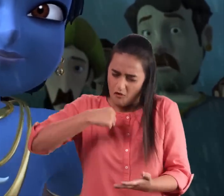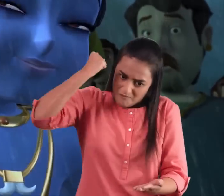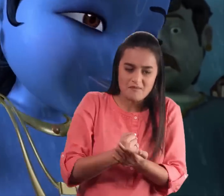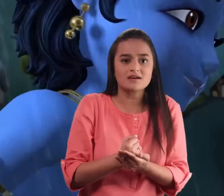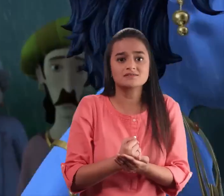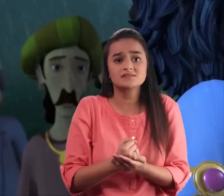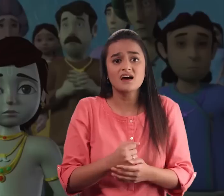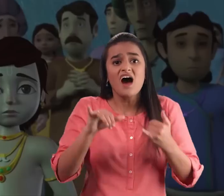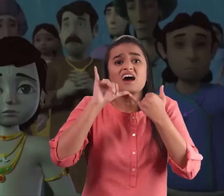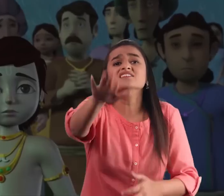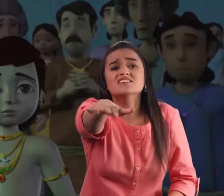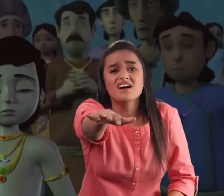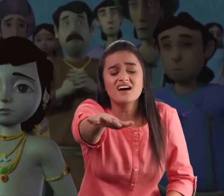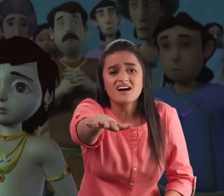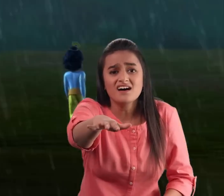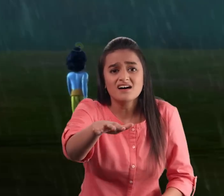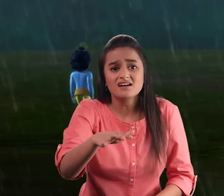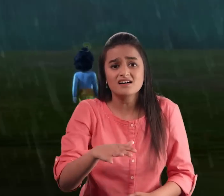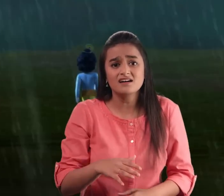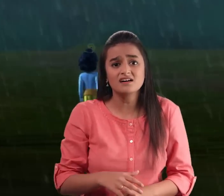करूँगा। कृष्णा,